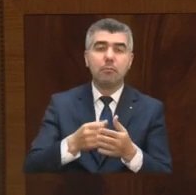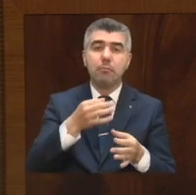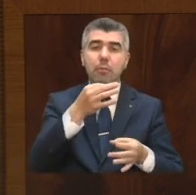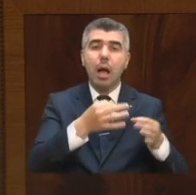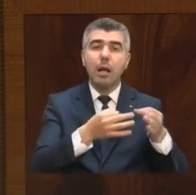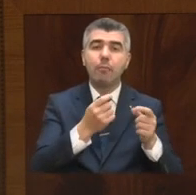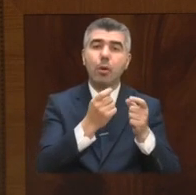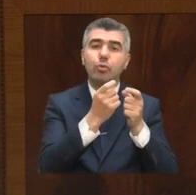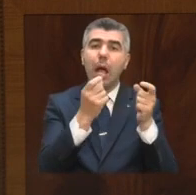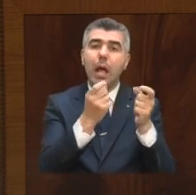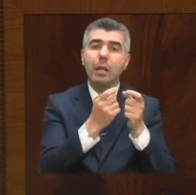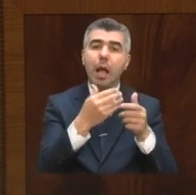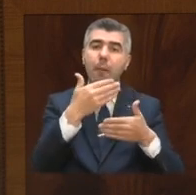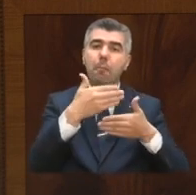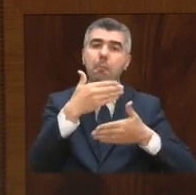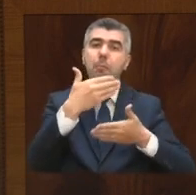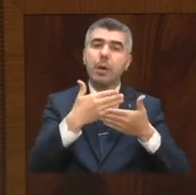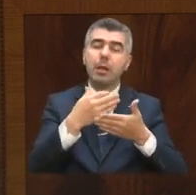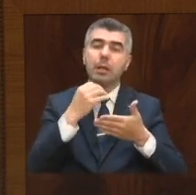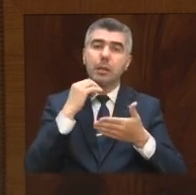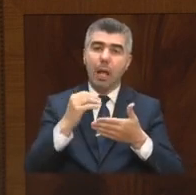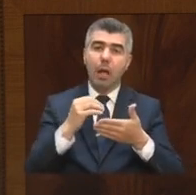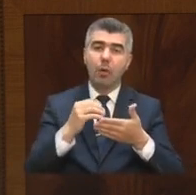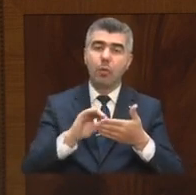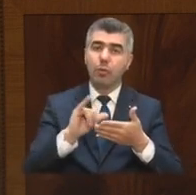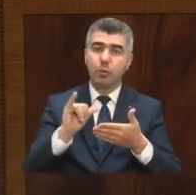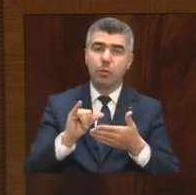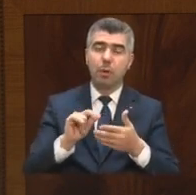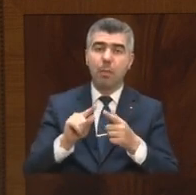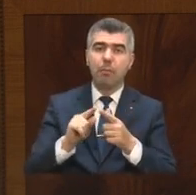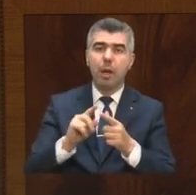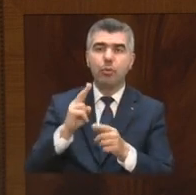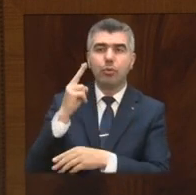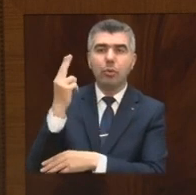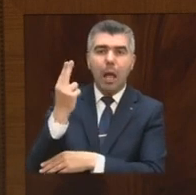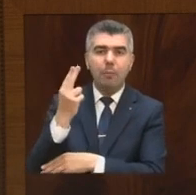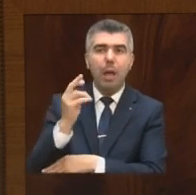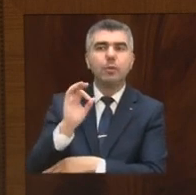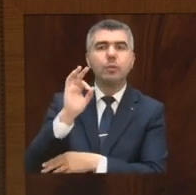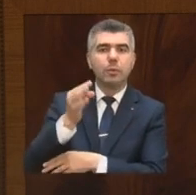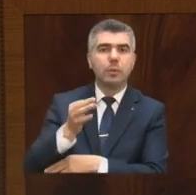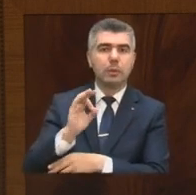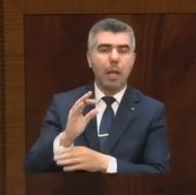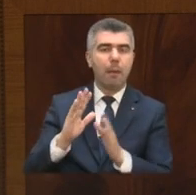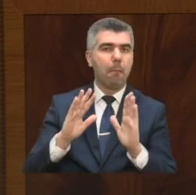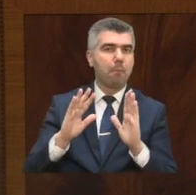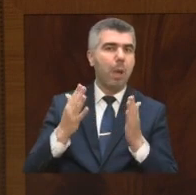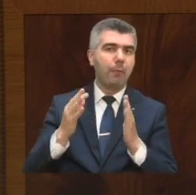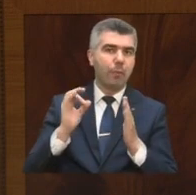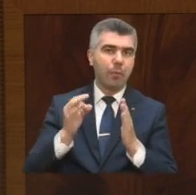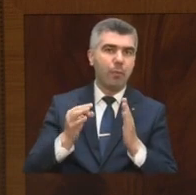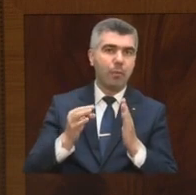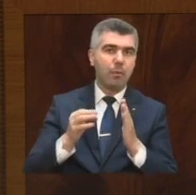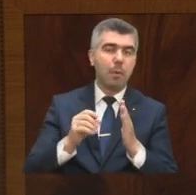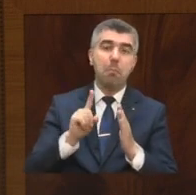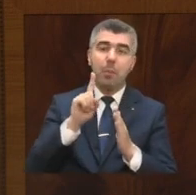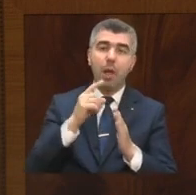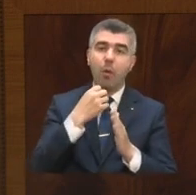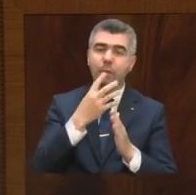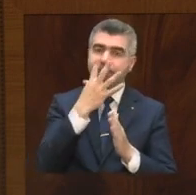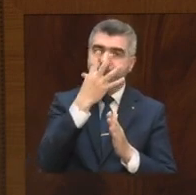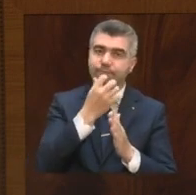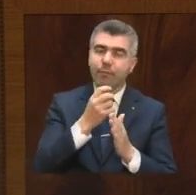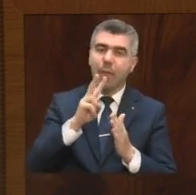المقاولات التي شرعت في البناء تهللون بالمركبات الجامعيه والذكاء الاصطناعي جيد ذلك املنا ولو